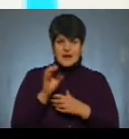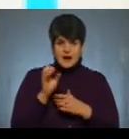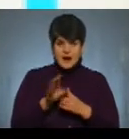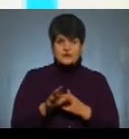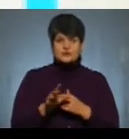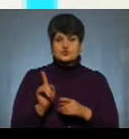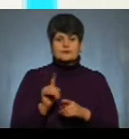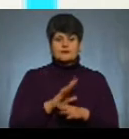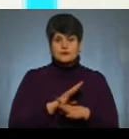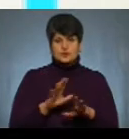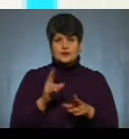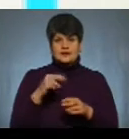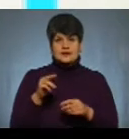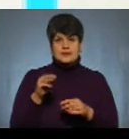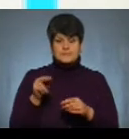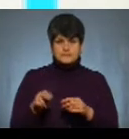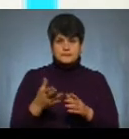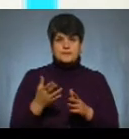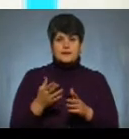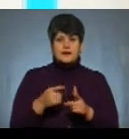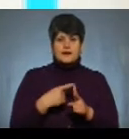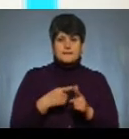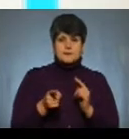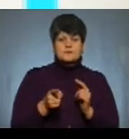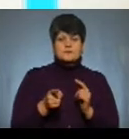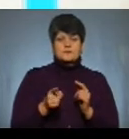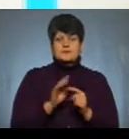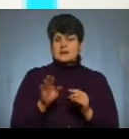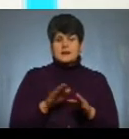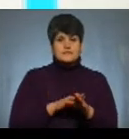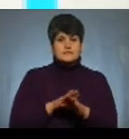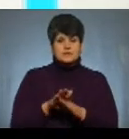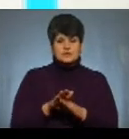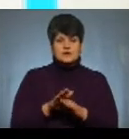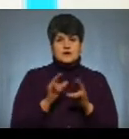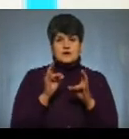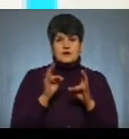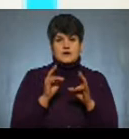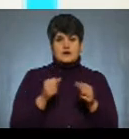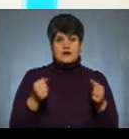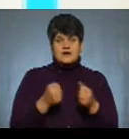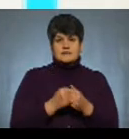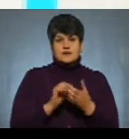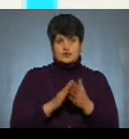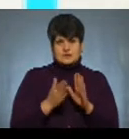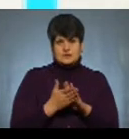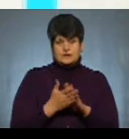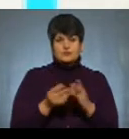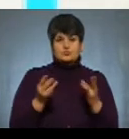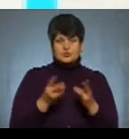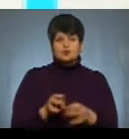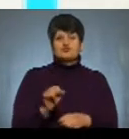мигаюче, щоб уникнути дорожньо-транспортної пригоди, або, знову ж таки, не здійснити аварійну ситуацію для іншого